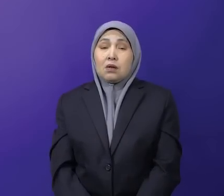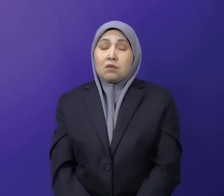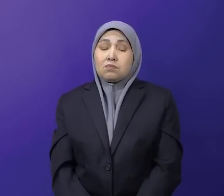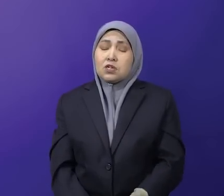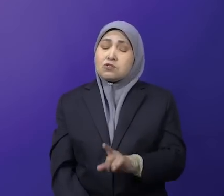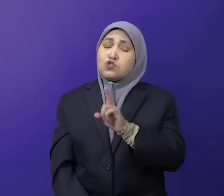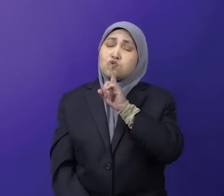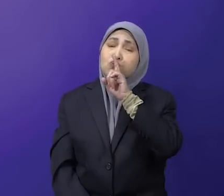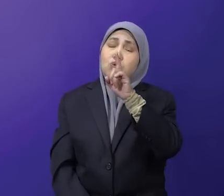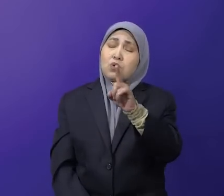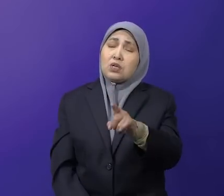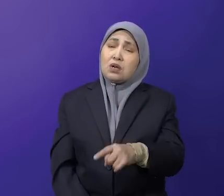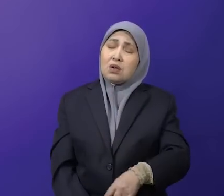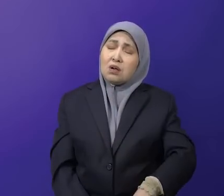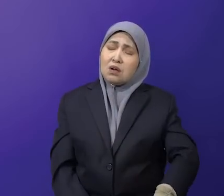thayyibah.